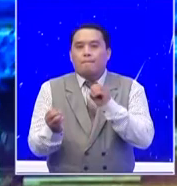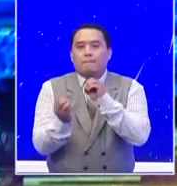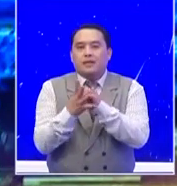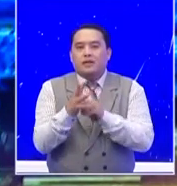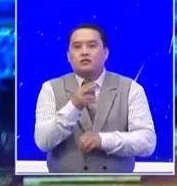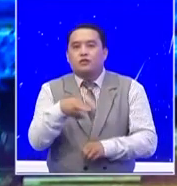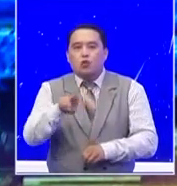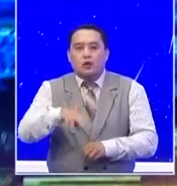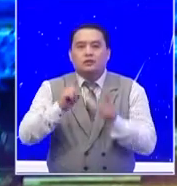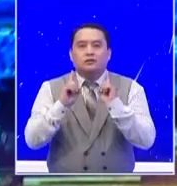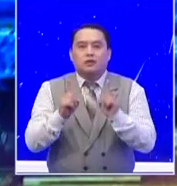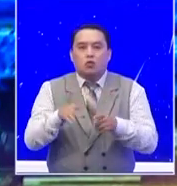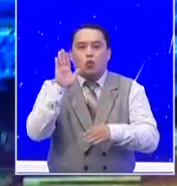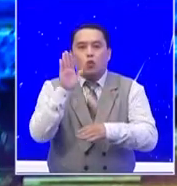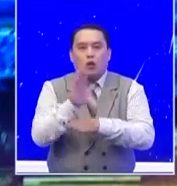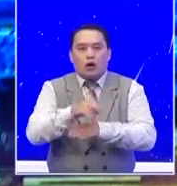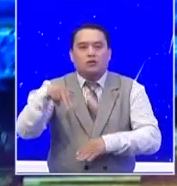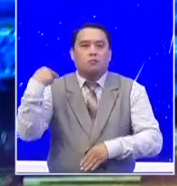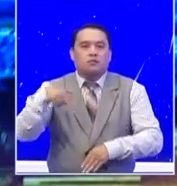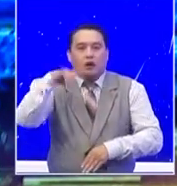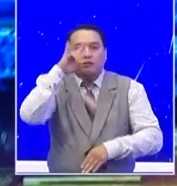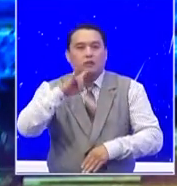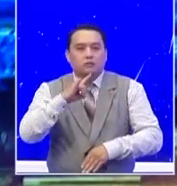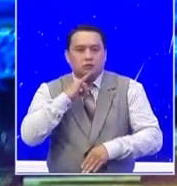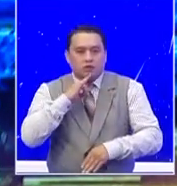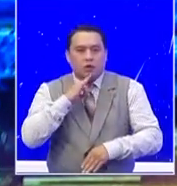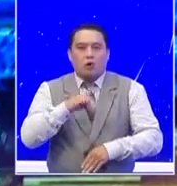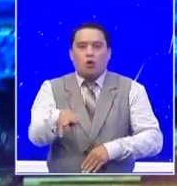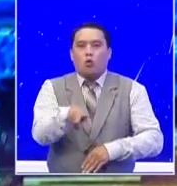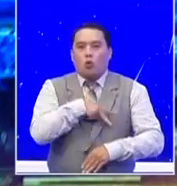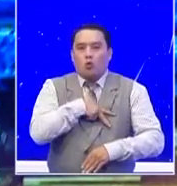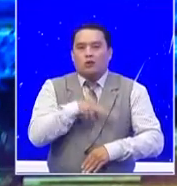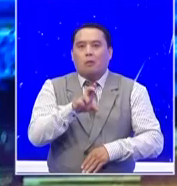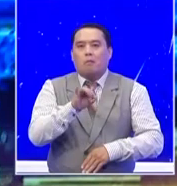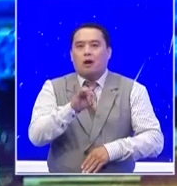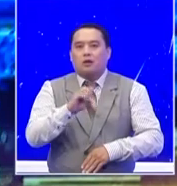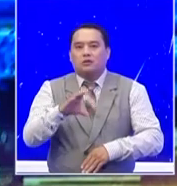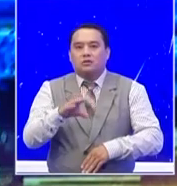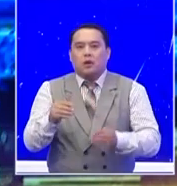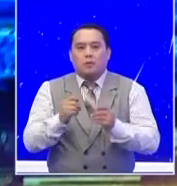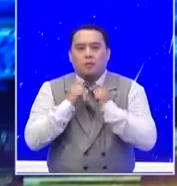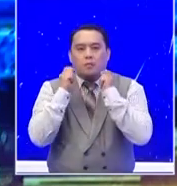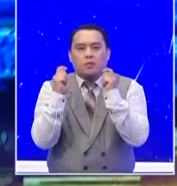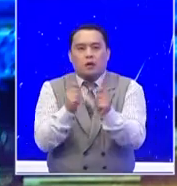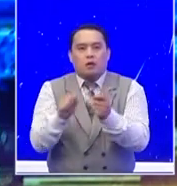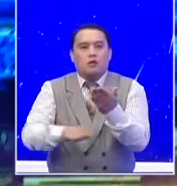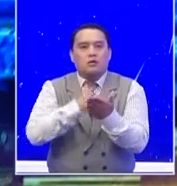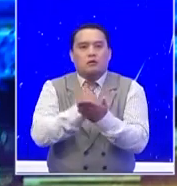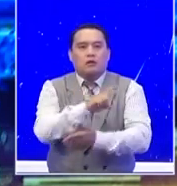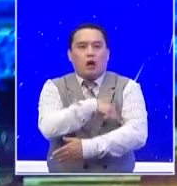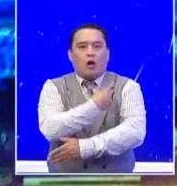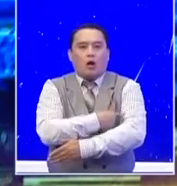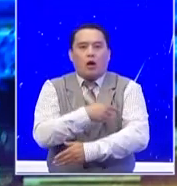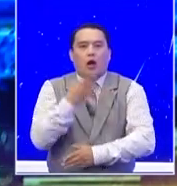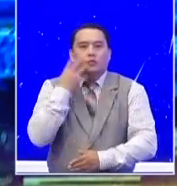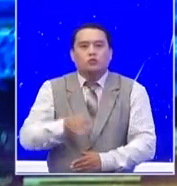15 июля, согласно указу главы государства Касым-Жомарта Токаева, орденом Барыс второй степени посмертно награжден главный государственный санитарный